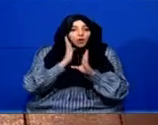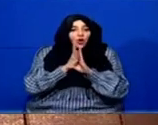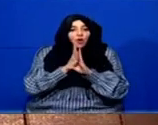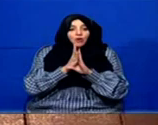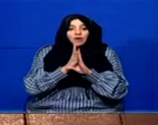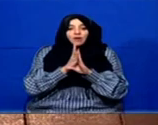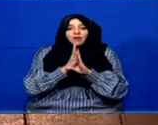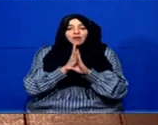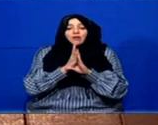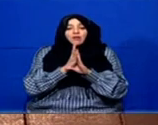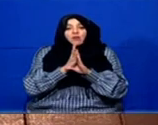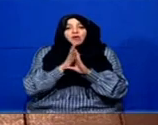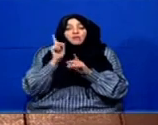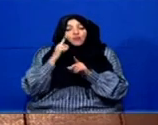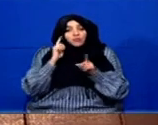النساء